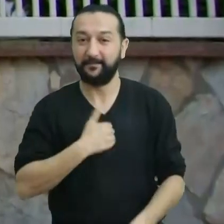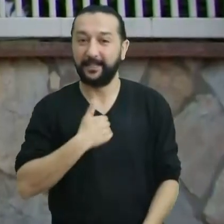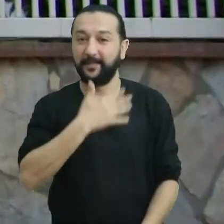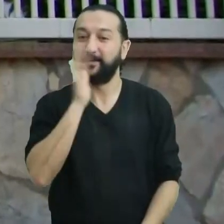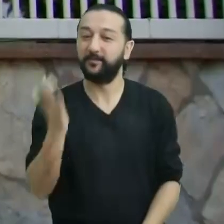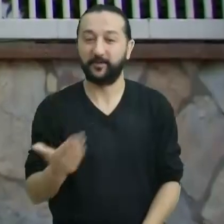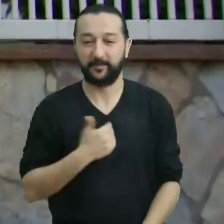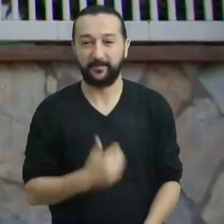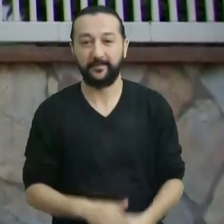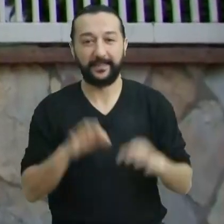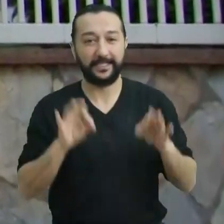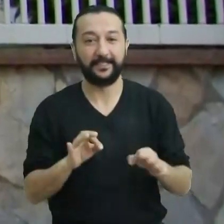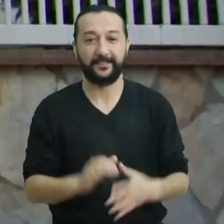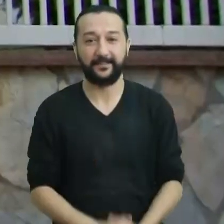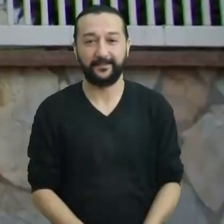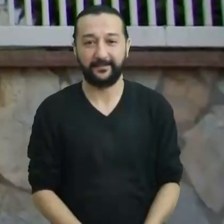bilmiyorum. Şimdi